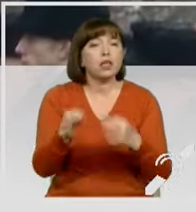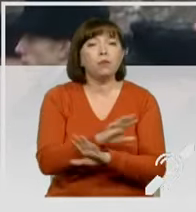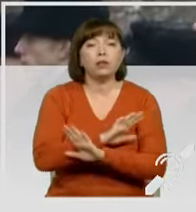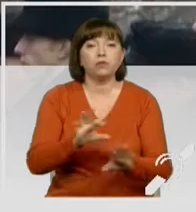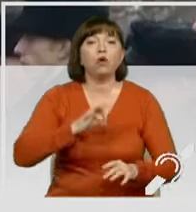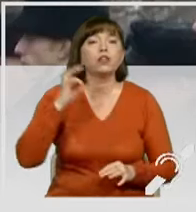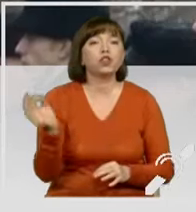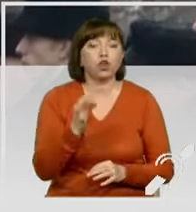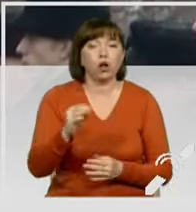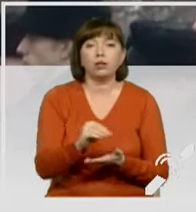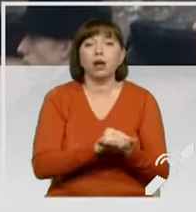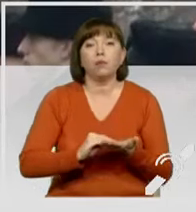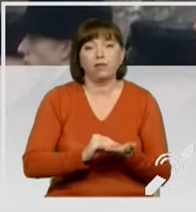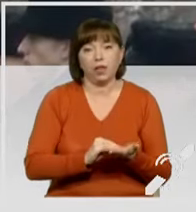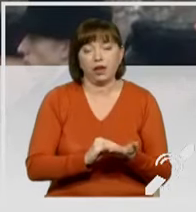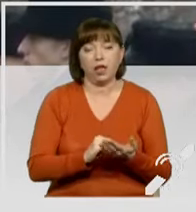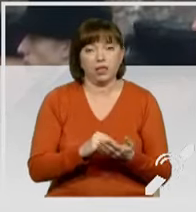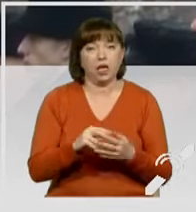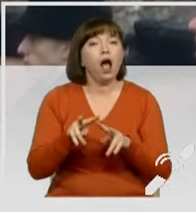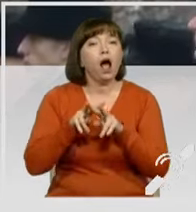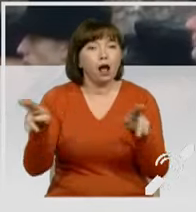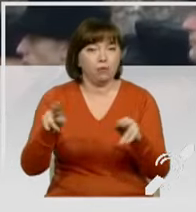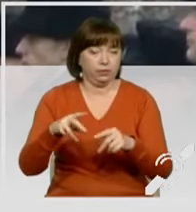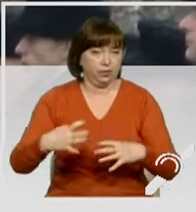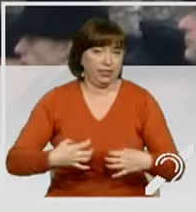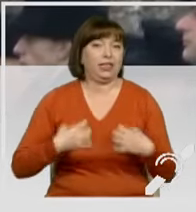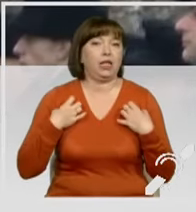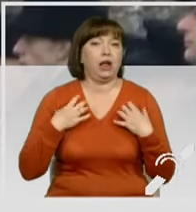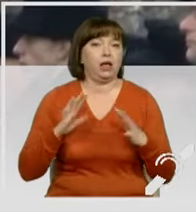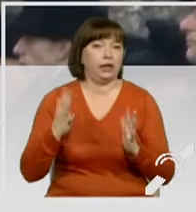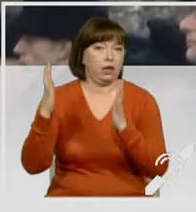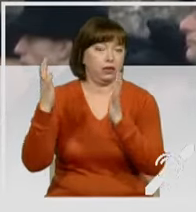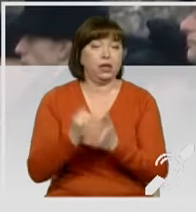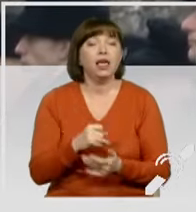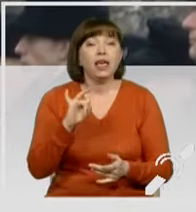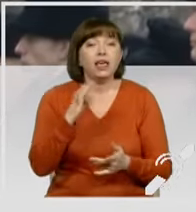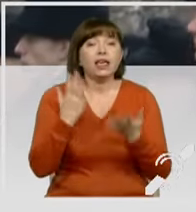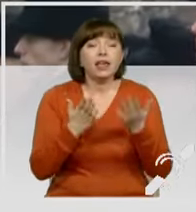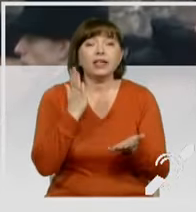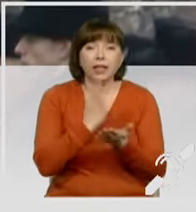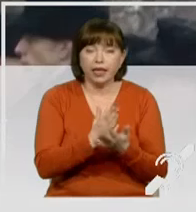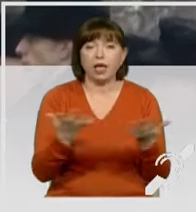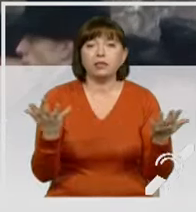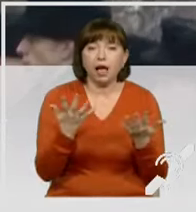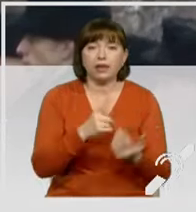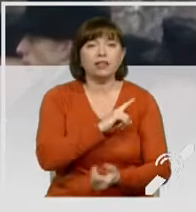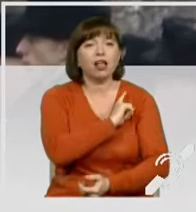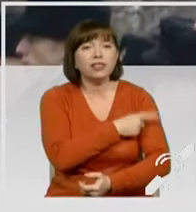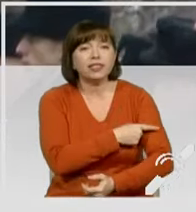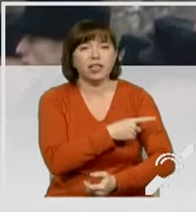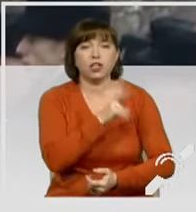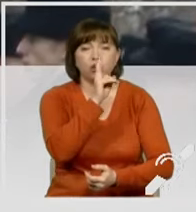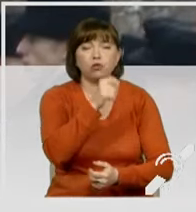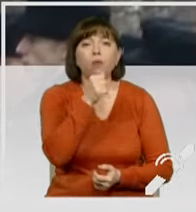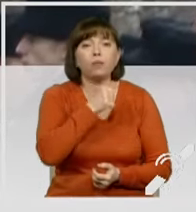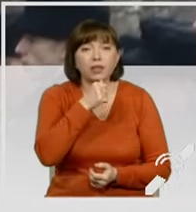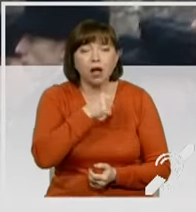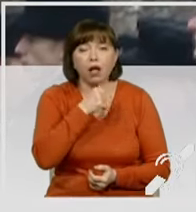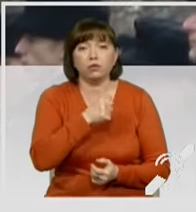niciodată repetarea acelei tragedii. Și chiar dacă mai există forțe care încearcă în